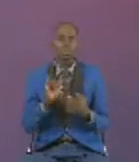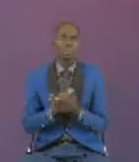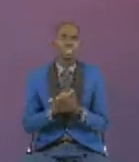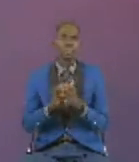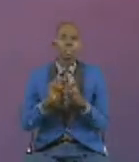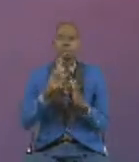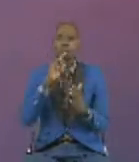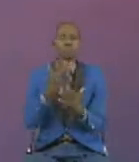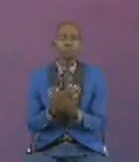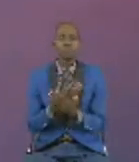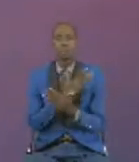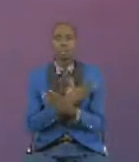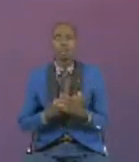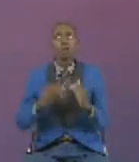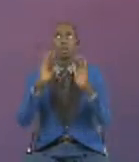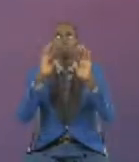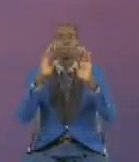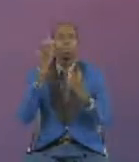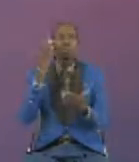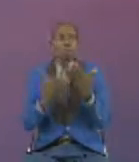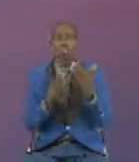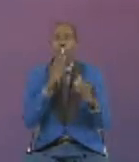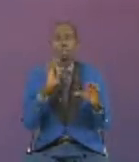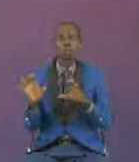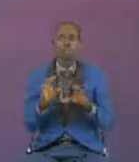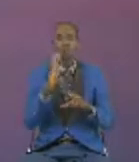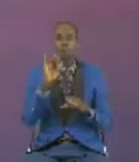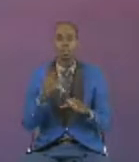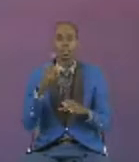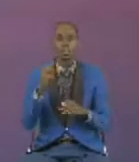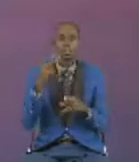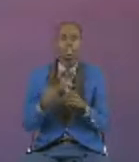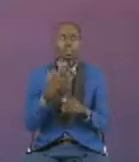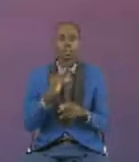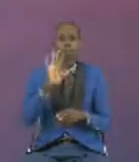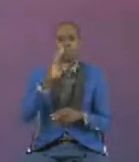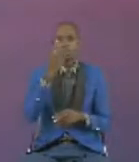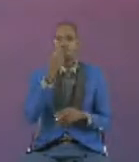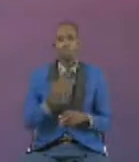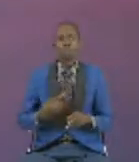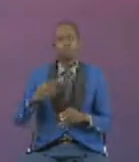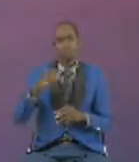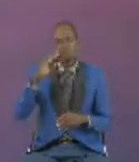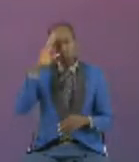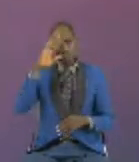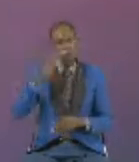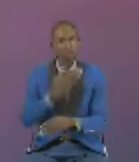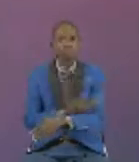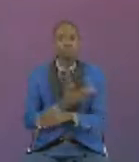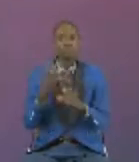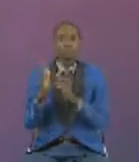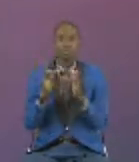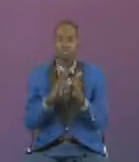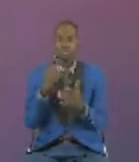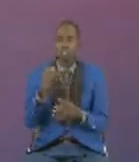prodiges par le nom de ton saint serviteur Jésus. » le nom de